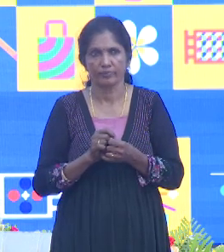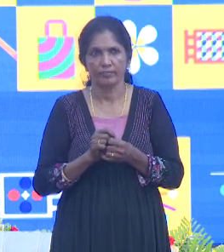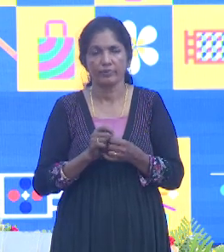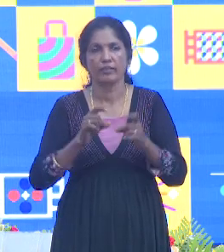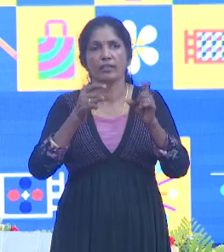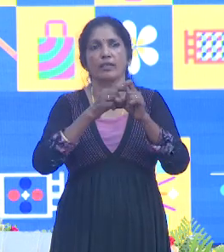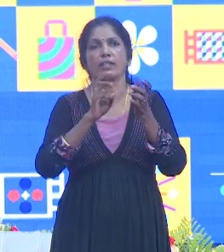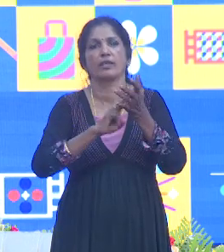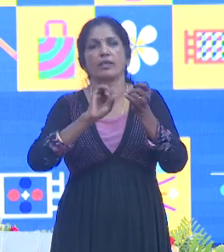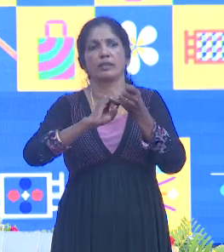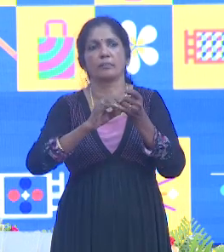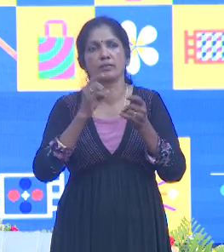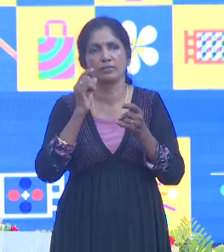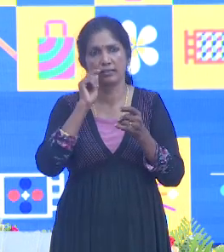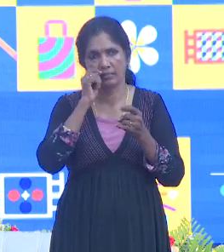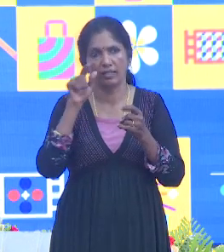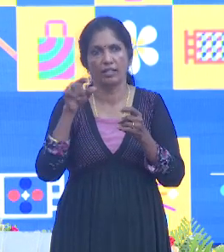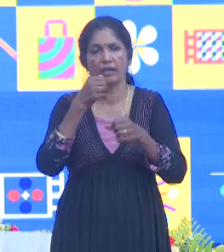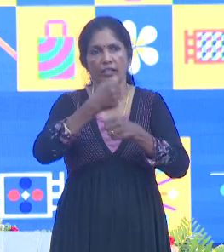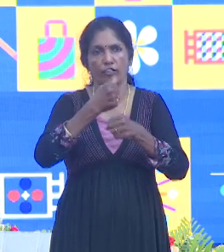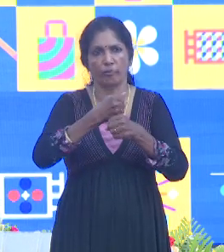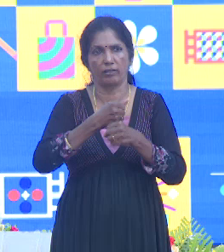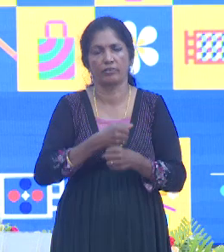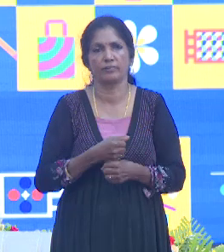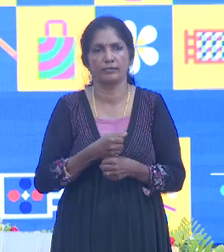1967 സൗ ഇ എം എസിൻ്റെ നേതൃത്വത്തിലുള്ള സപ്തകക്ഷി ഗവൺമെൻറ്